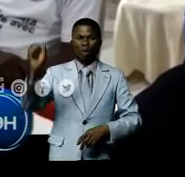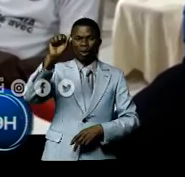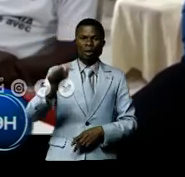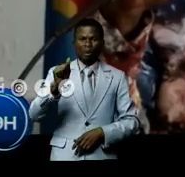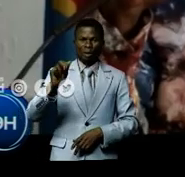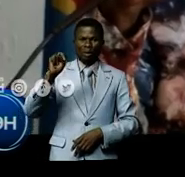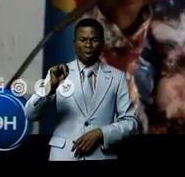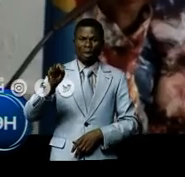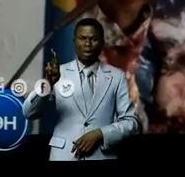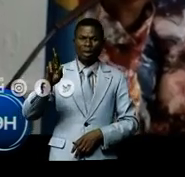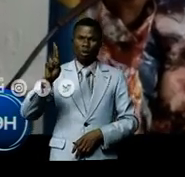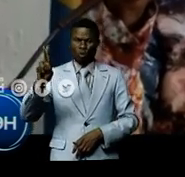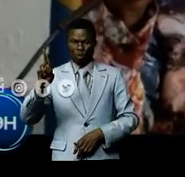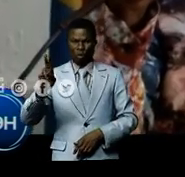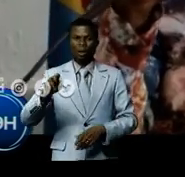PNLP.